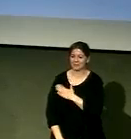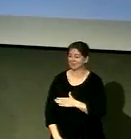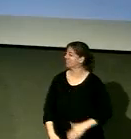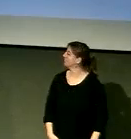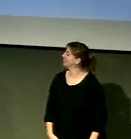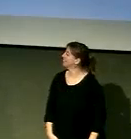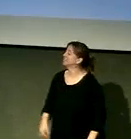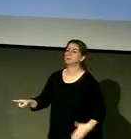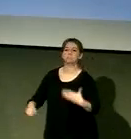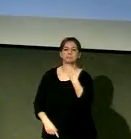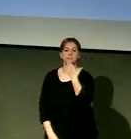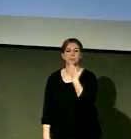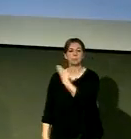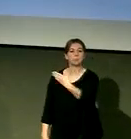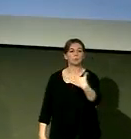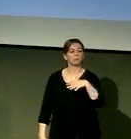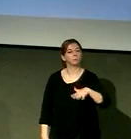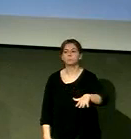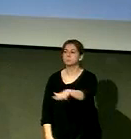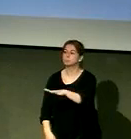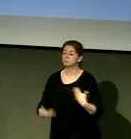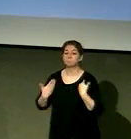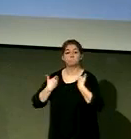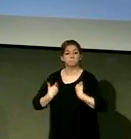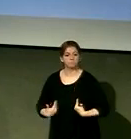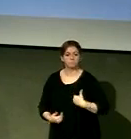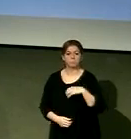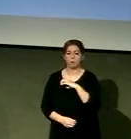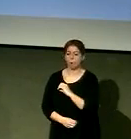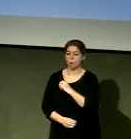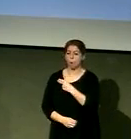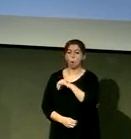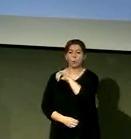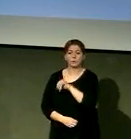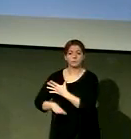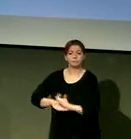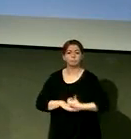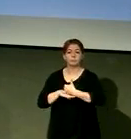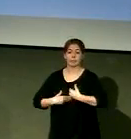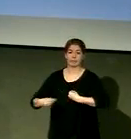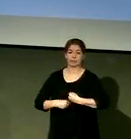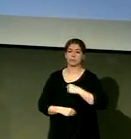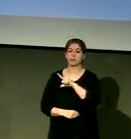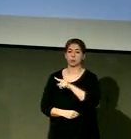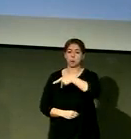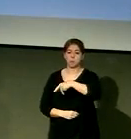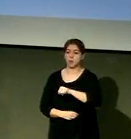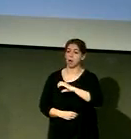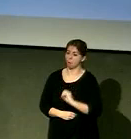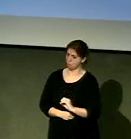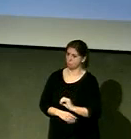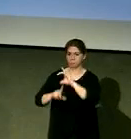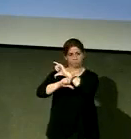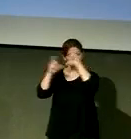Bonjour à tous. Pour ceux qui ne me connaissent pas, je suis Oni Andrea Mandroso, la directrice de 2PAO. Et au nom de 2PAO, on